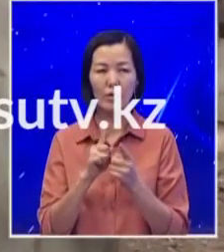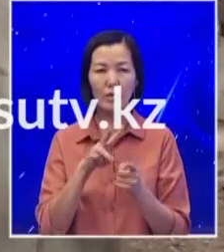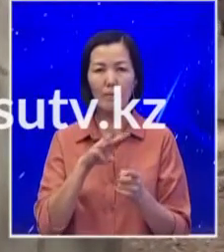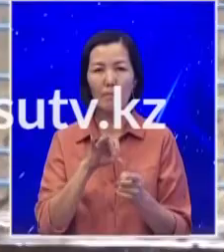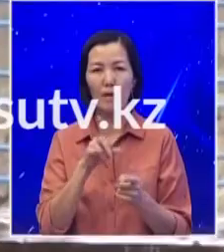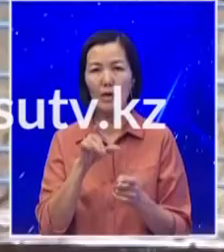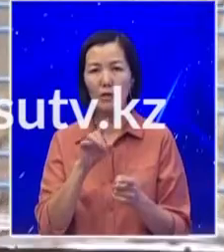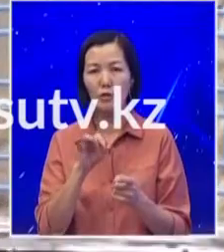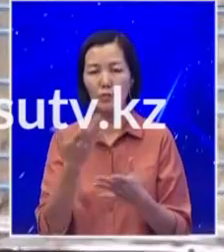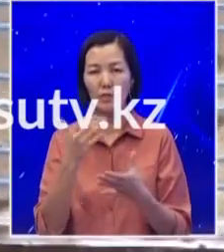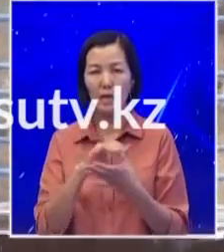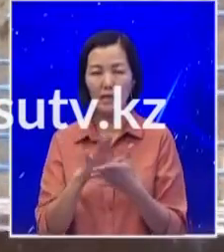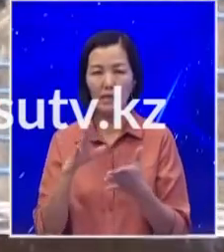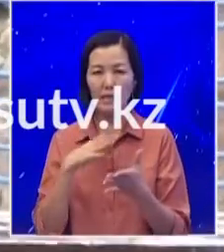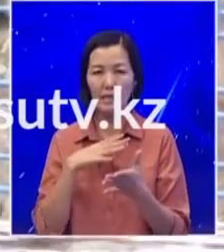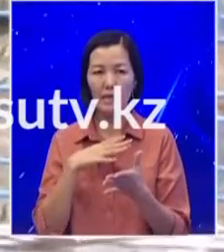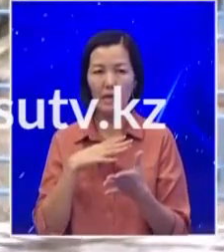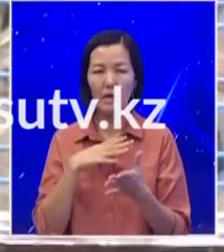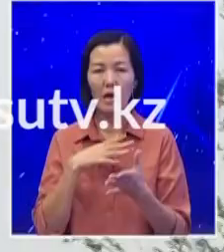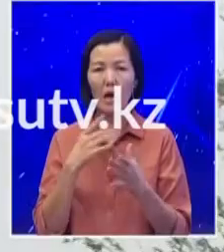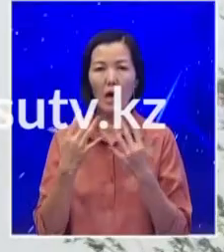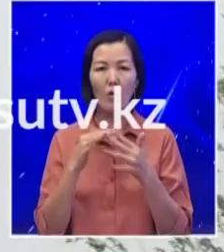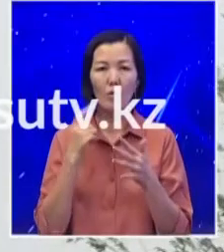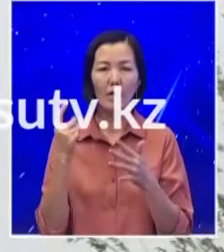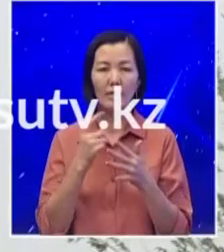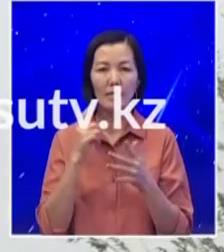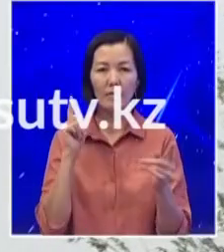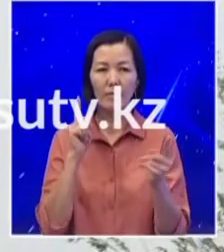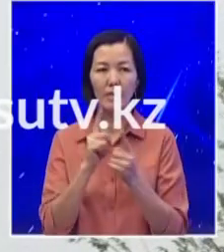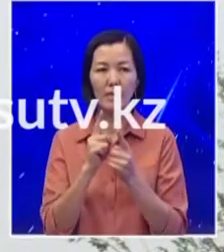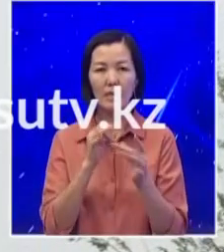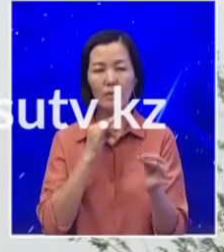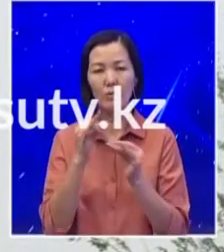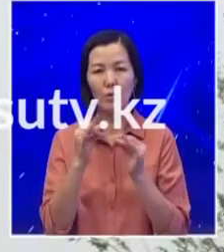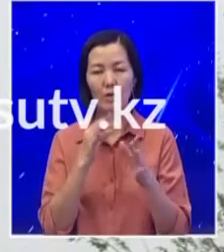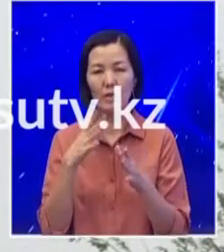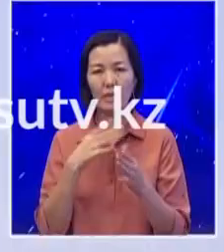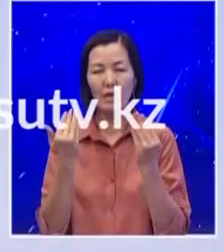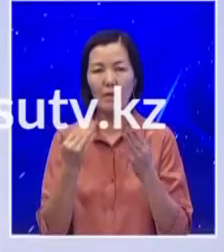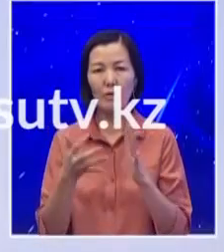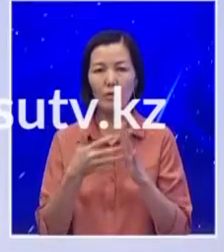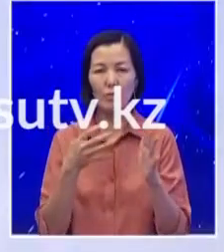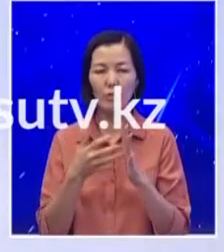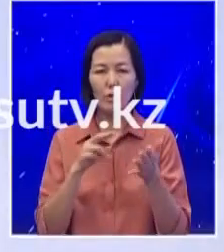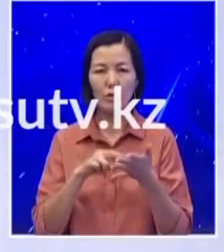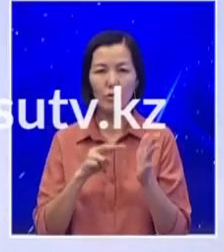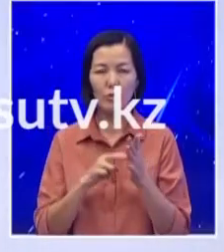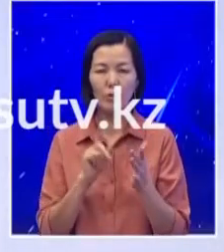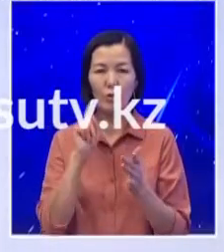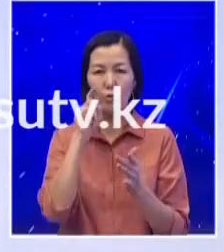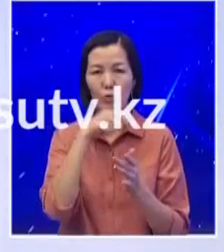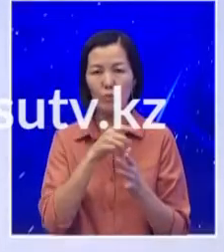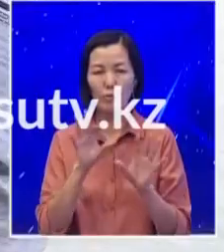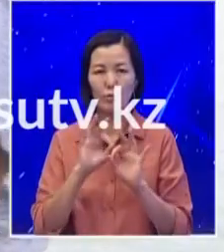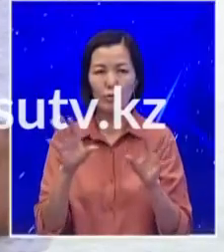Мырзағалиев танысты. Шаруалармен азгем сұхбаттасып, мән-жайды білді. Су тапшылығы биылғы жоспар бойынша үнемдеу жолдарын